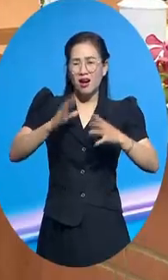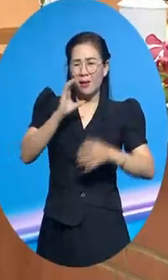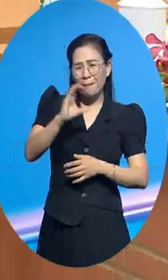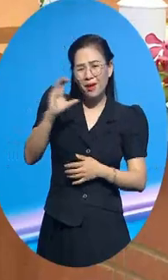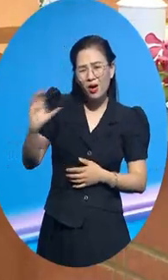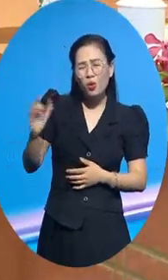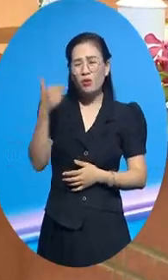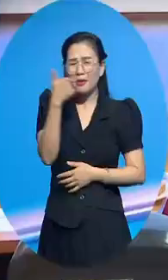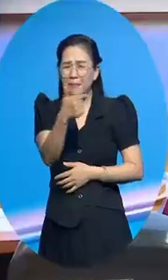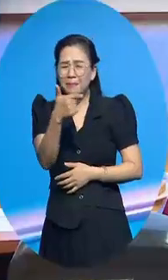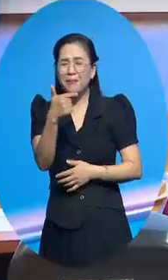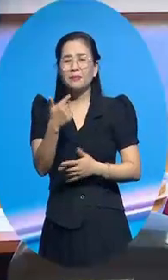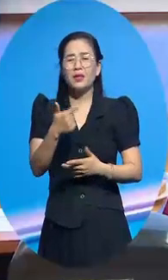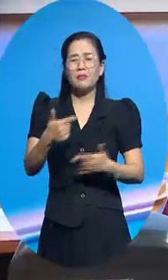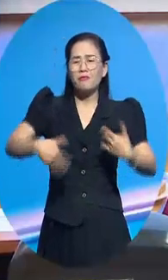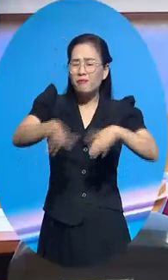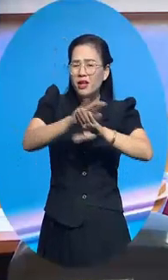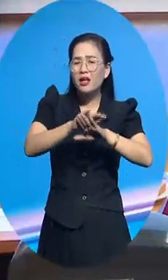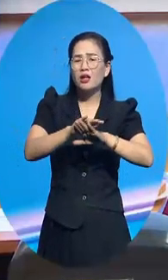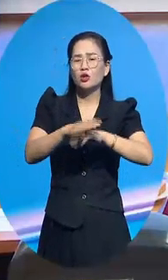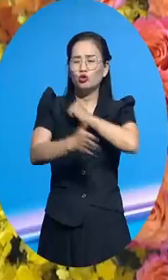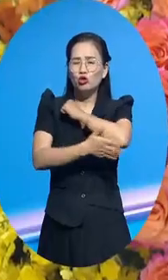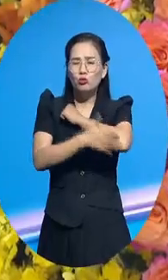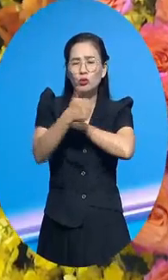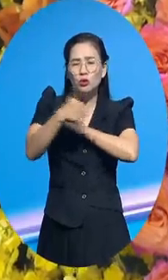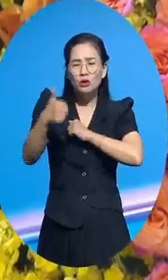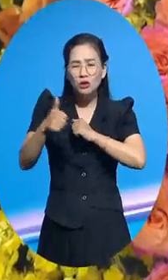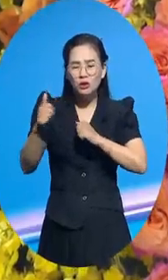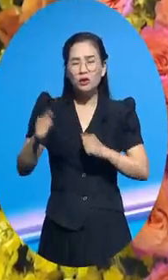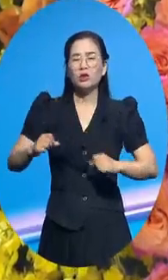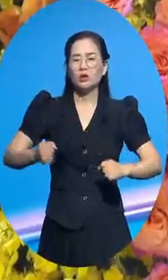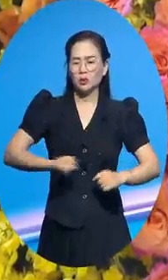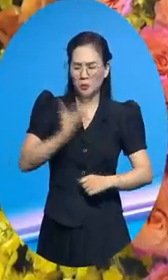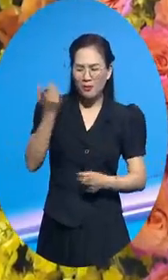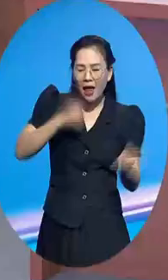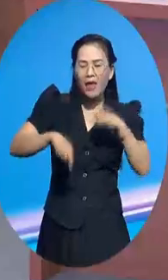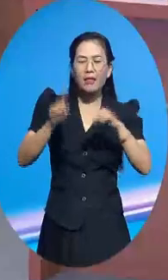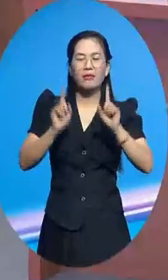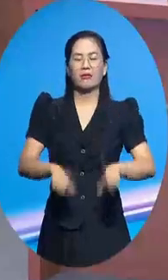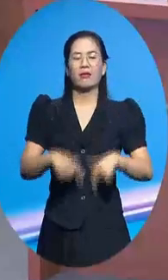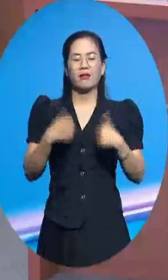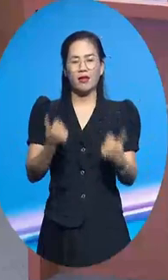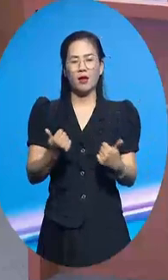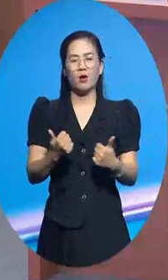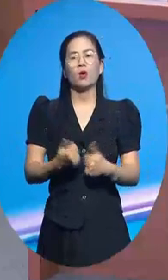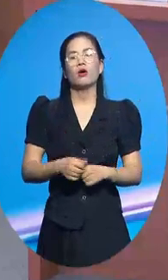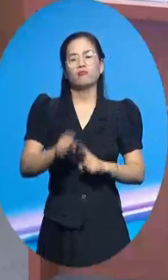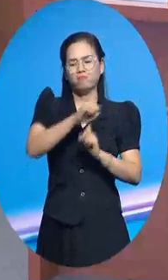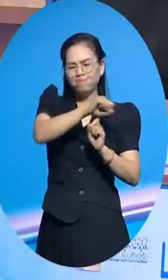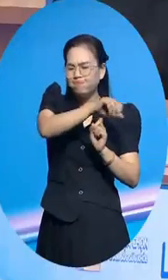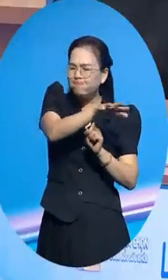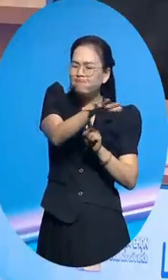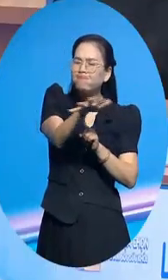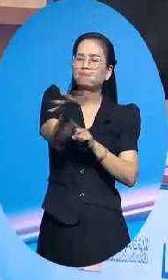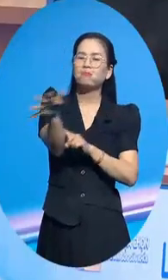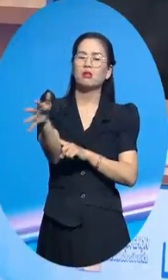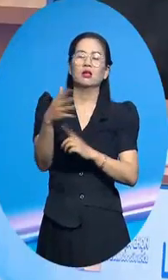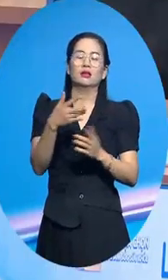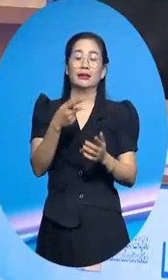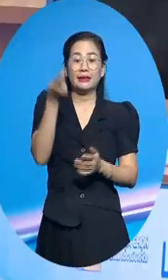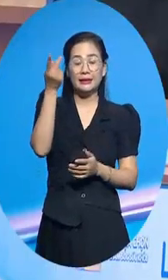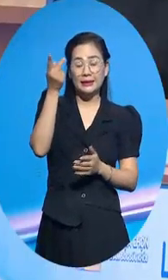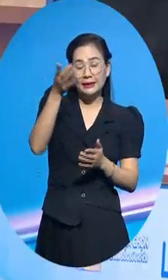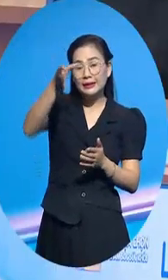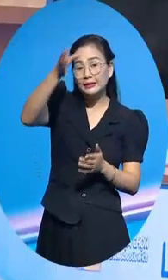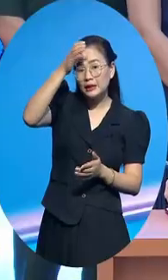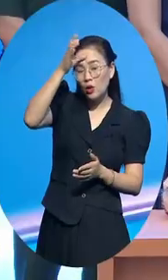bản. Hai bên cũng sẽ tổ chức các hội thảo chuyên đề về sức khỏe trên các kênh đa phương tiện để cung cấp kiến thức khoa học về chăm sóc sức